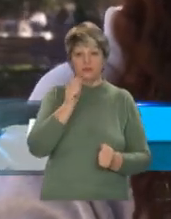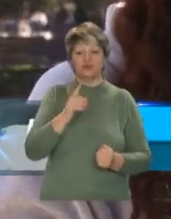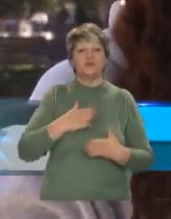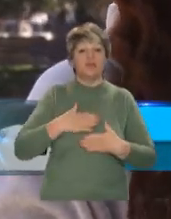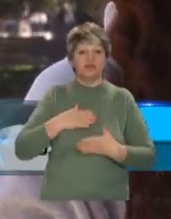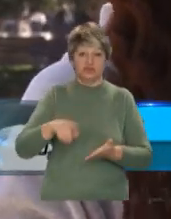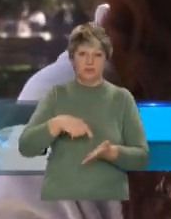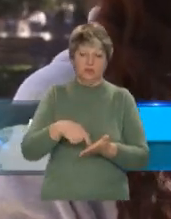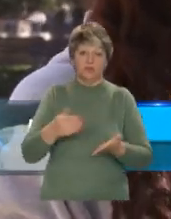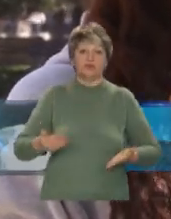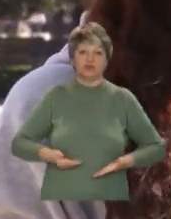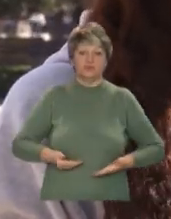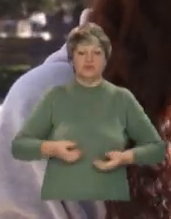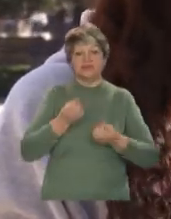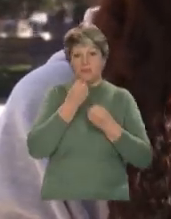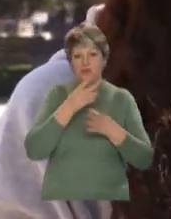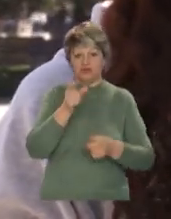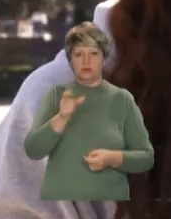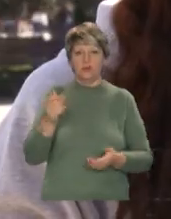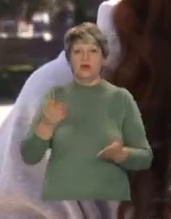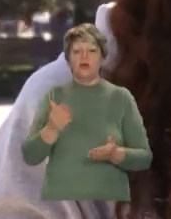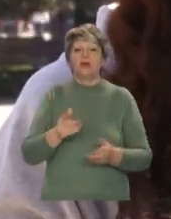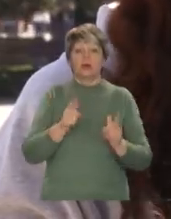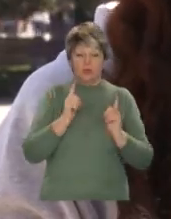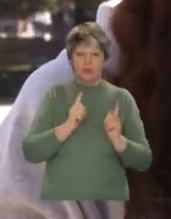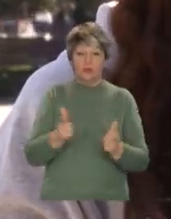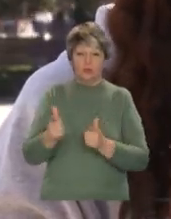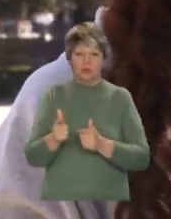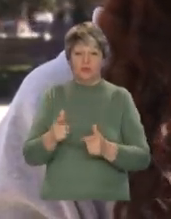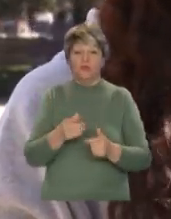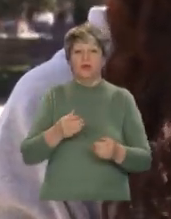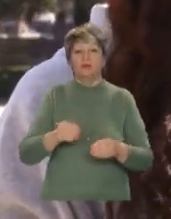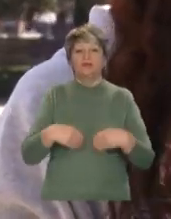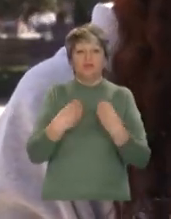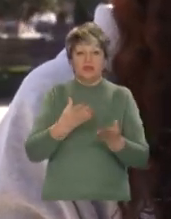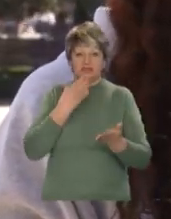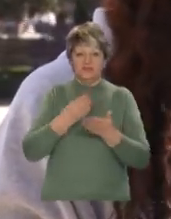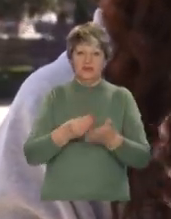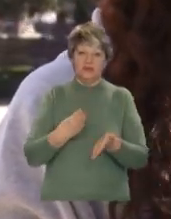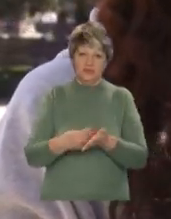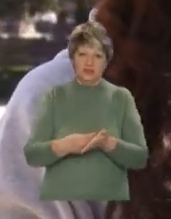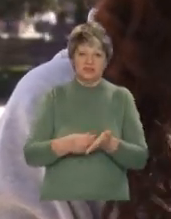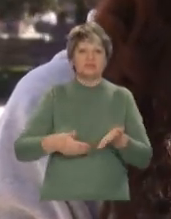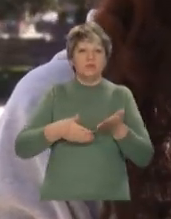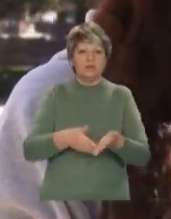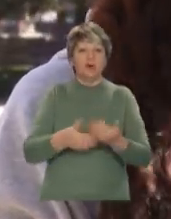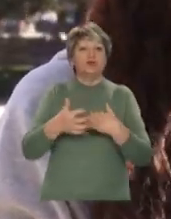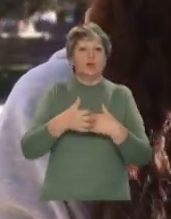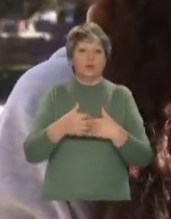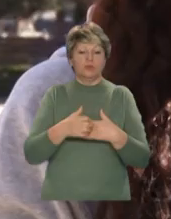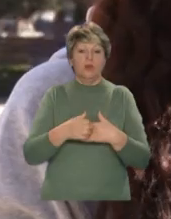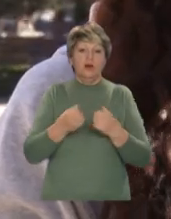живуть такі чудові люди, які готові жертвувати своїм личним часом, своїми фінансами і допомагати животним просто